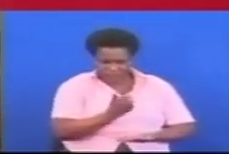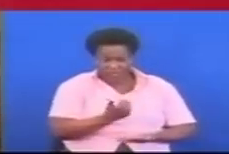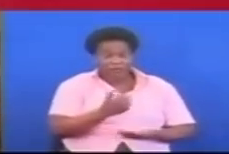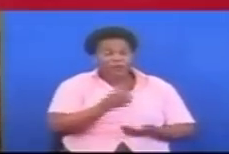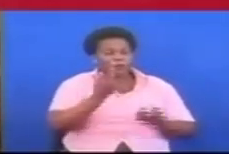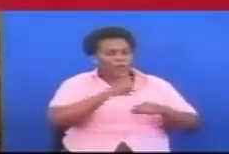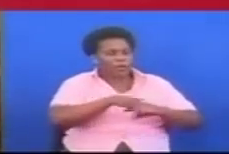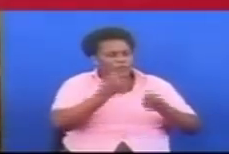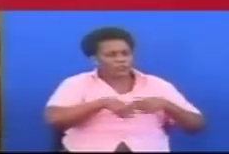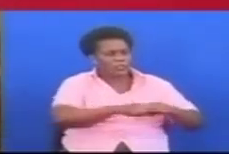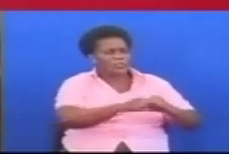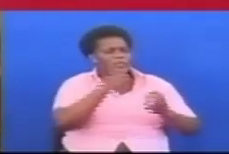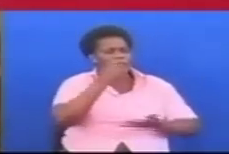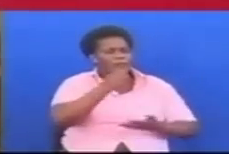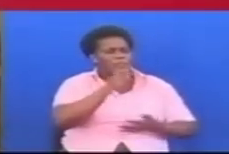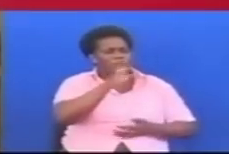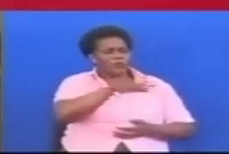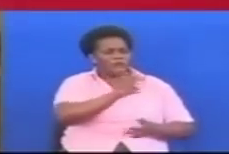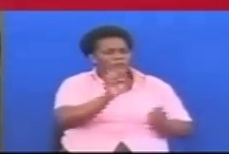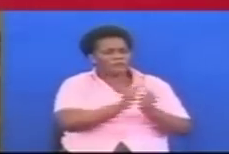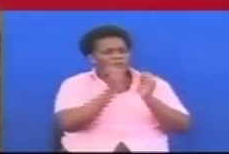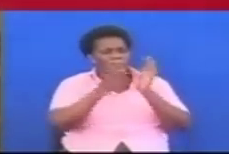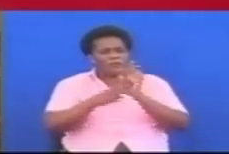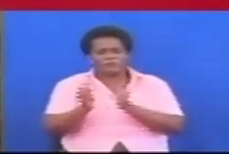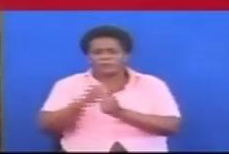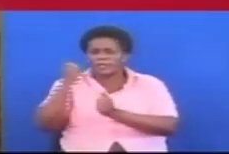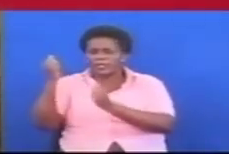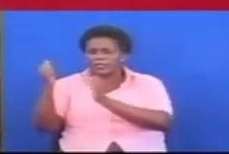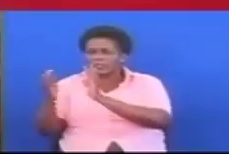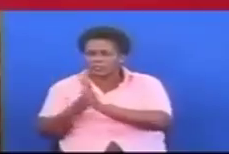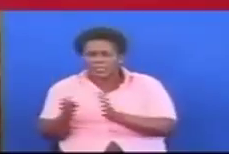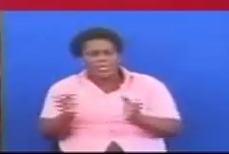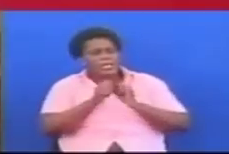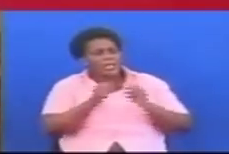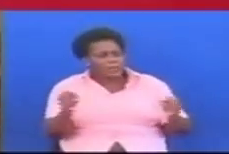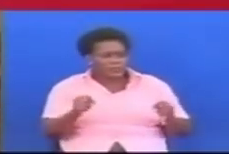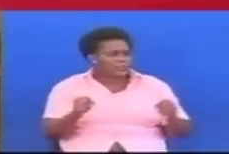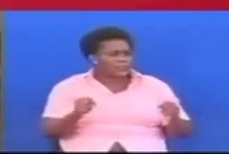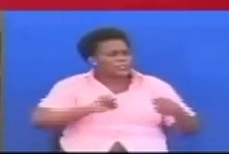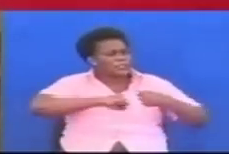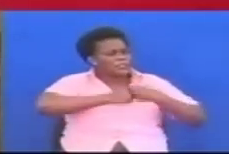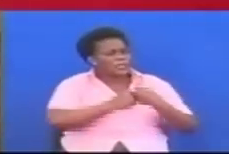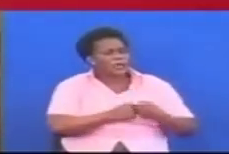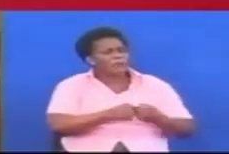2018-19, wizara imekabiliwa na changamoto mbalimbali. Changamoto hizo na jinsi ya wizara